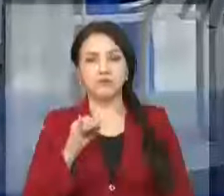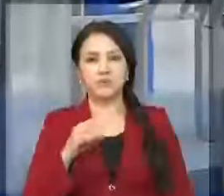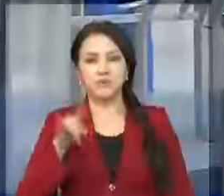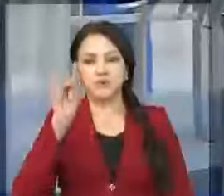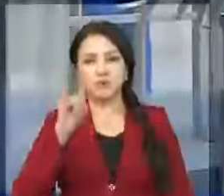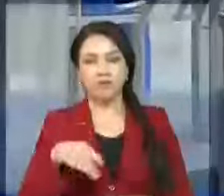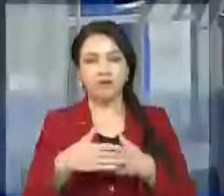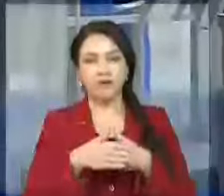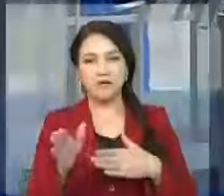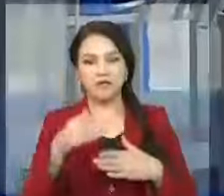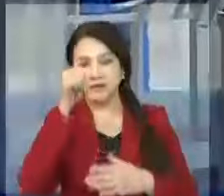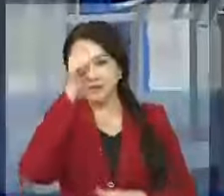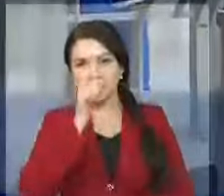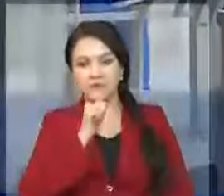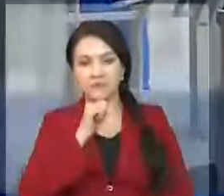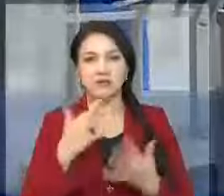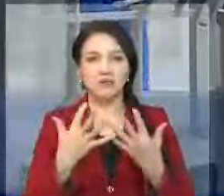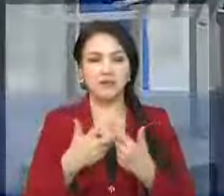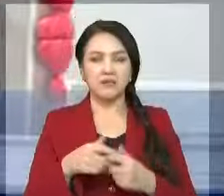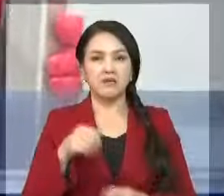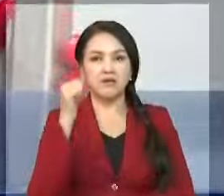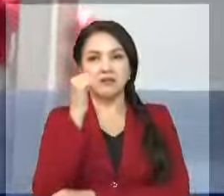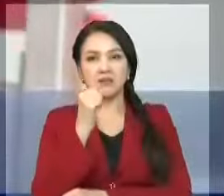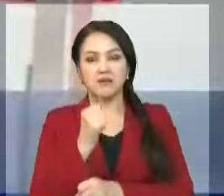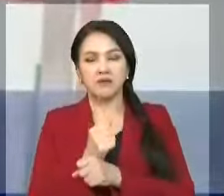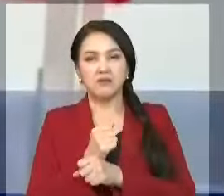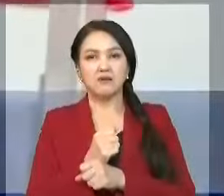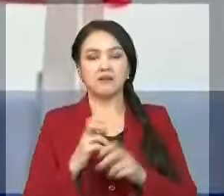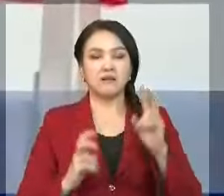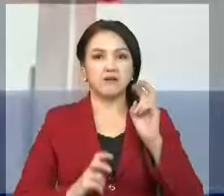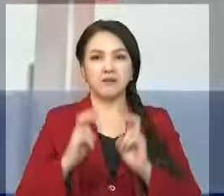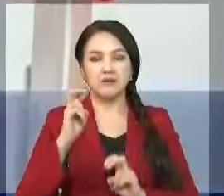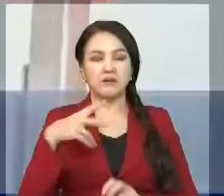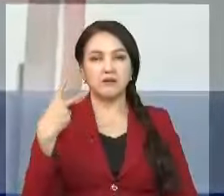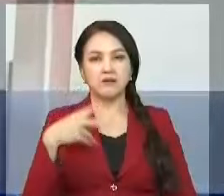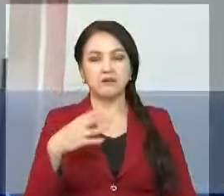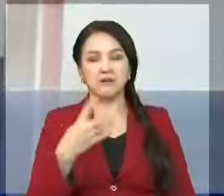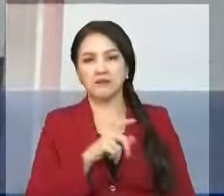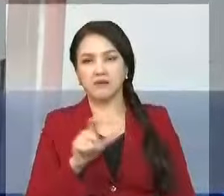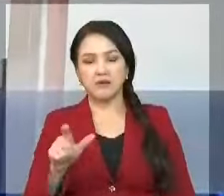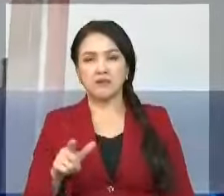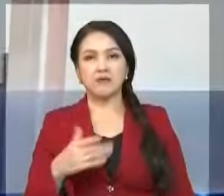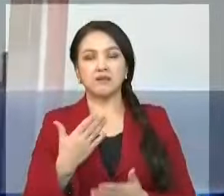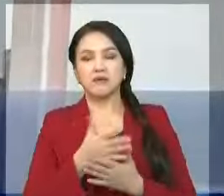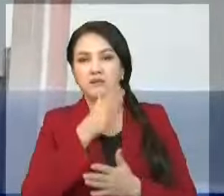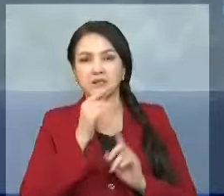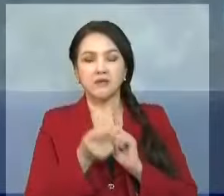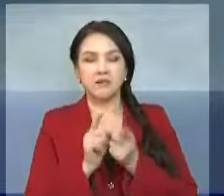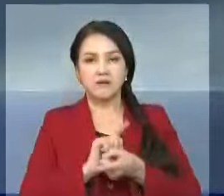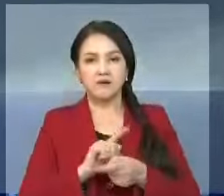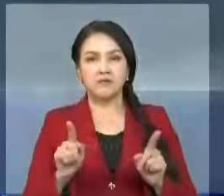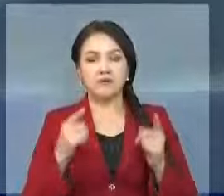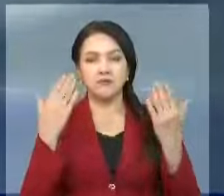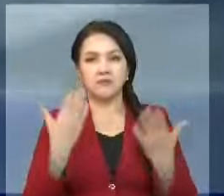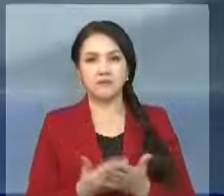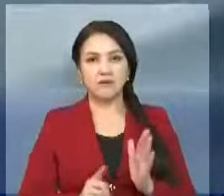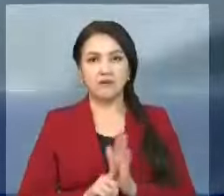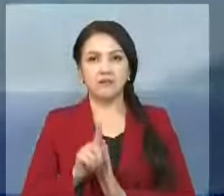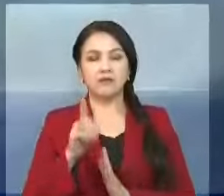окон и дверей в месяц. Количество сотрудников на производстве составляет 20 человек в смену. Отметим, что всего с